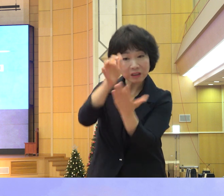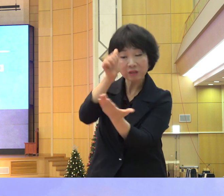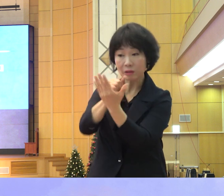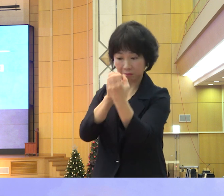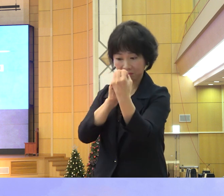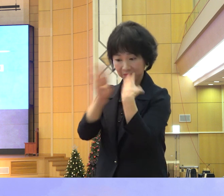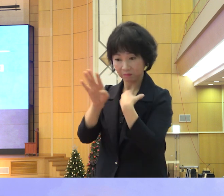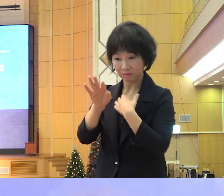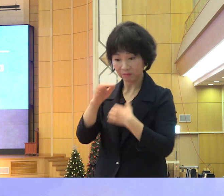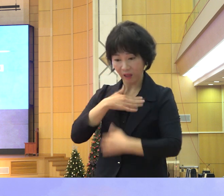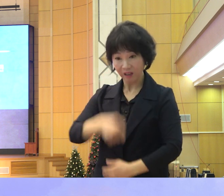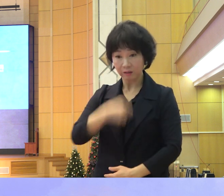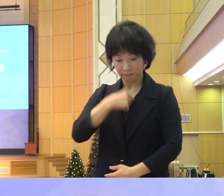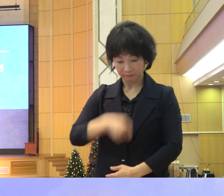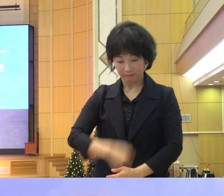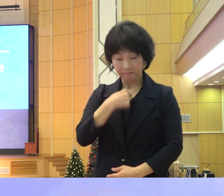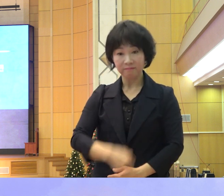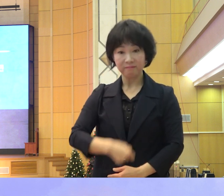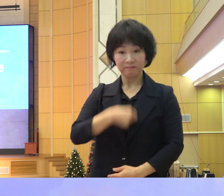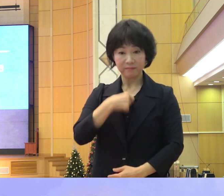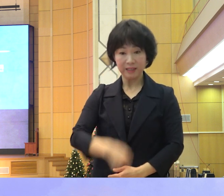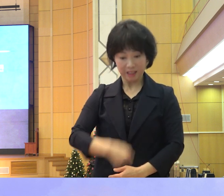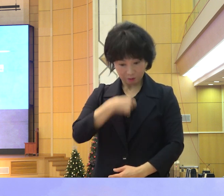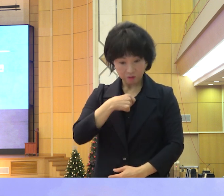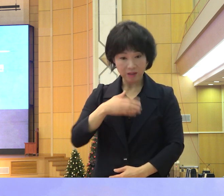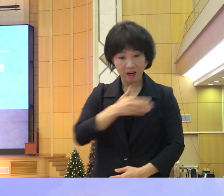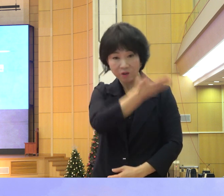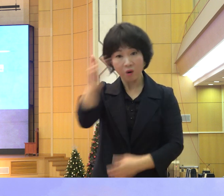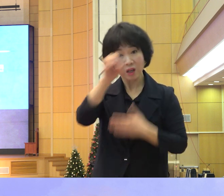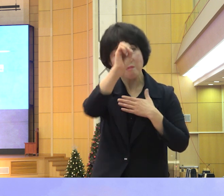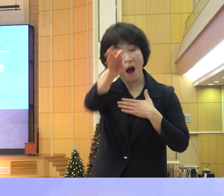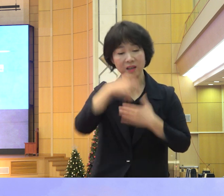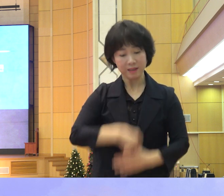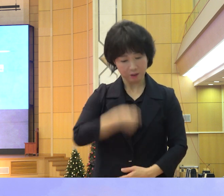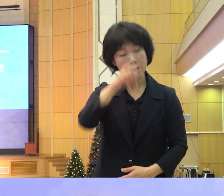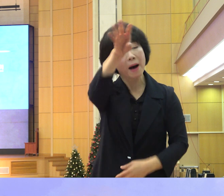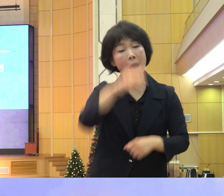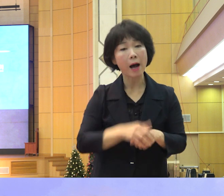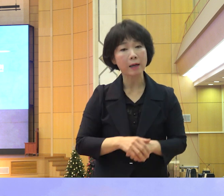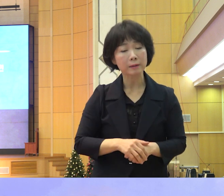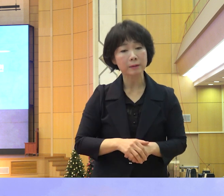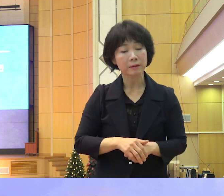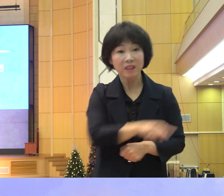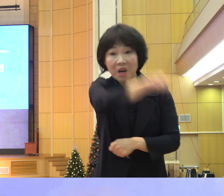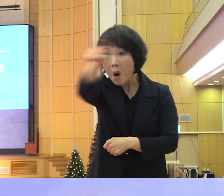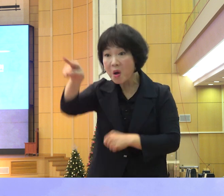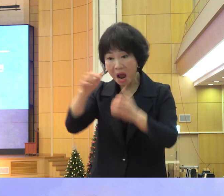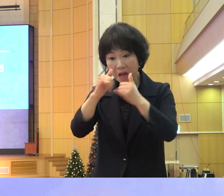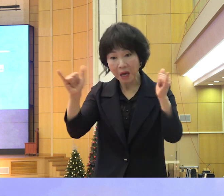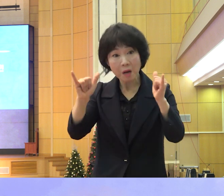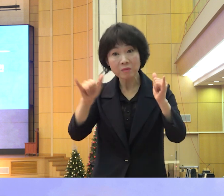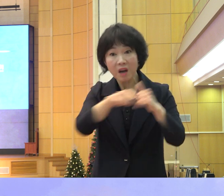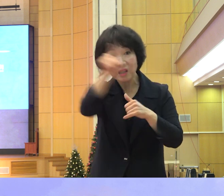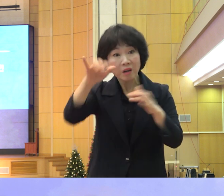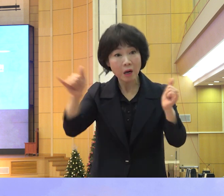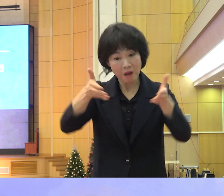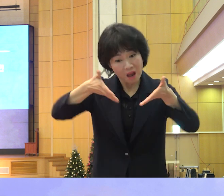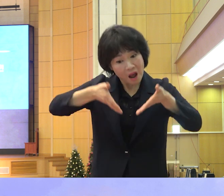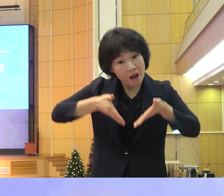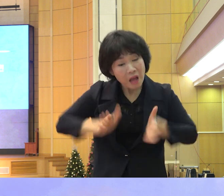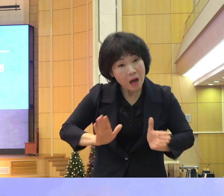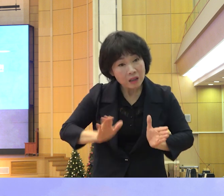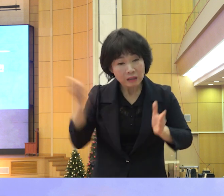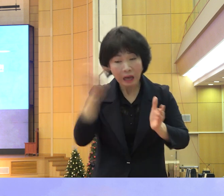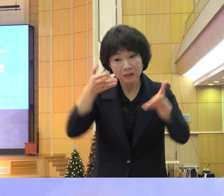가라사대 진실로 진실로 내게 이르노니, 예수님이 말씀하기를 사람이 거듭나지 아니하면